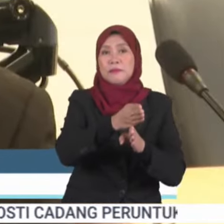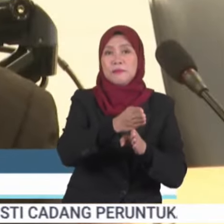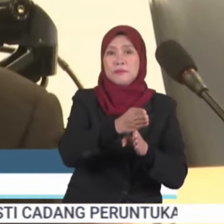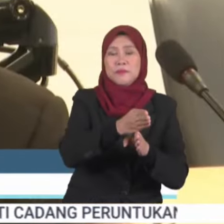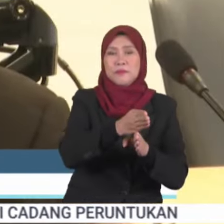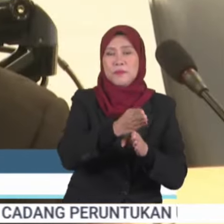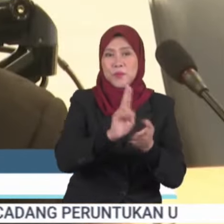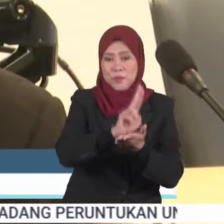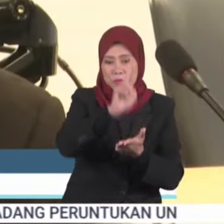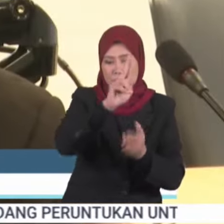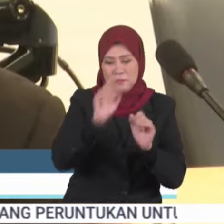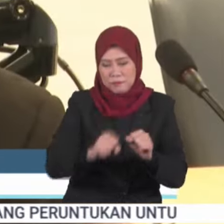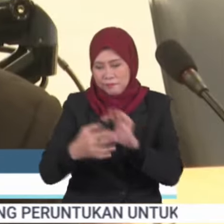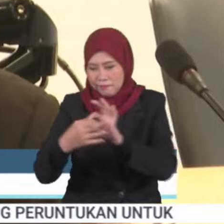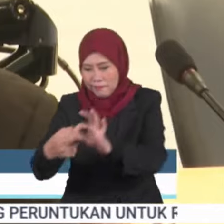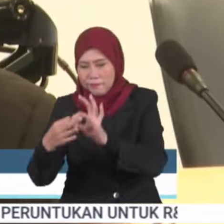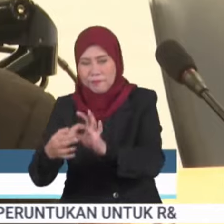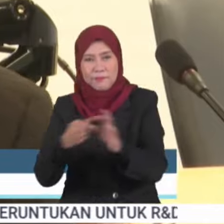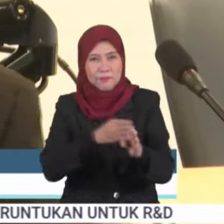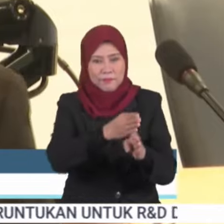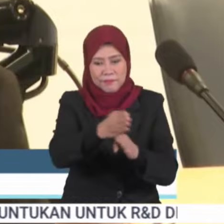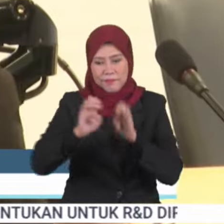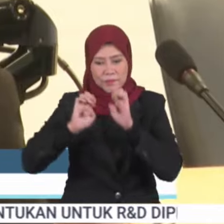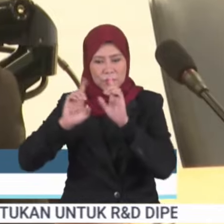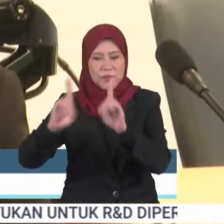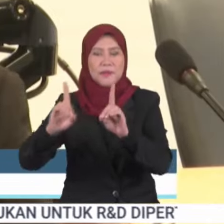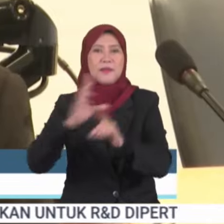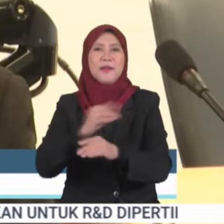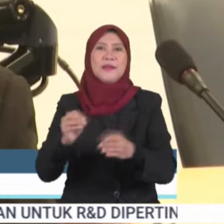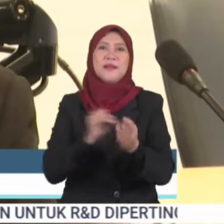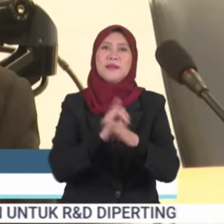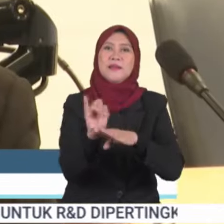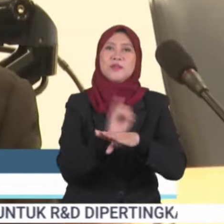merapatkan jurang di antara bidang akademik dan industri media.